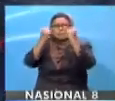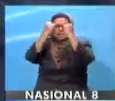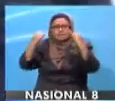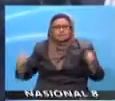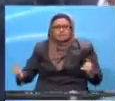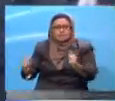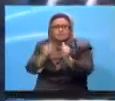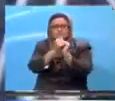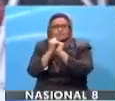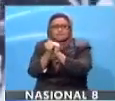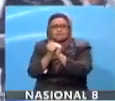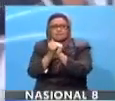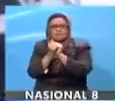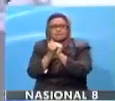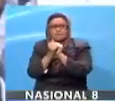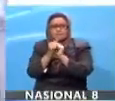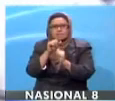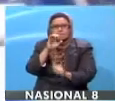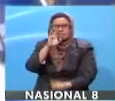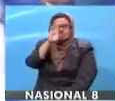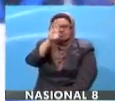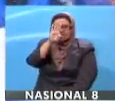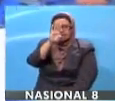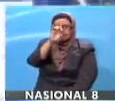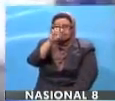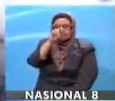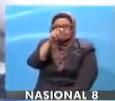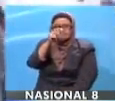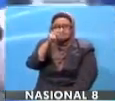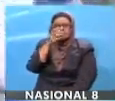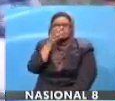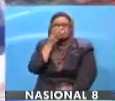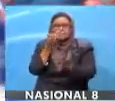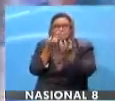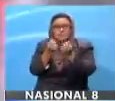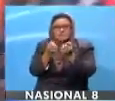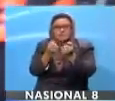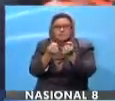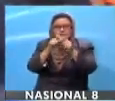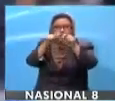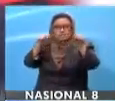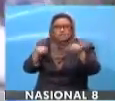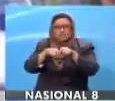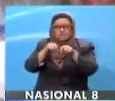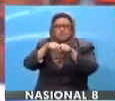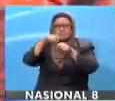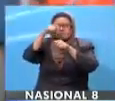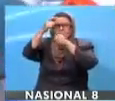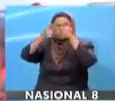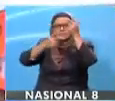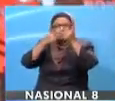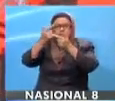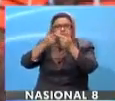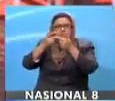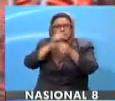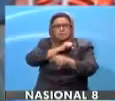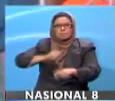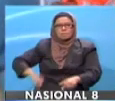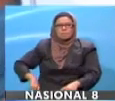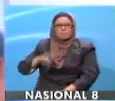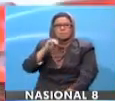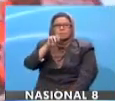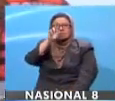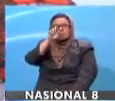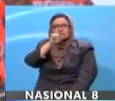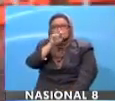hadir. Beting beras basah adalah tempat persinggahan pertama Sultan Muzaffar Shah sebaik tiba dari Kampar, Sumatera selepas